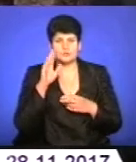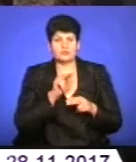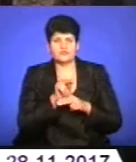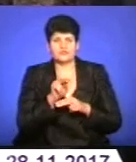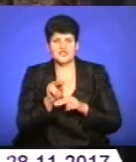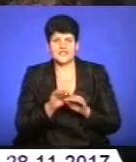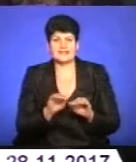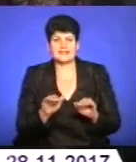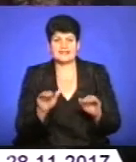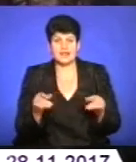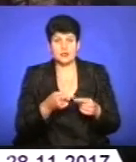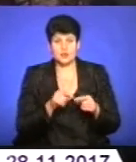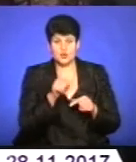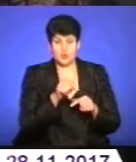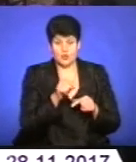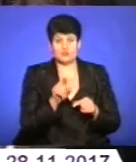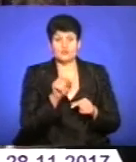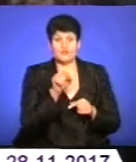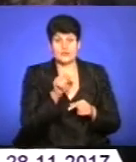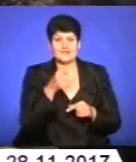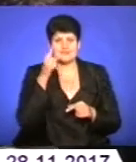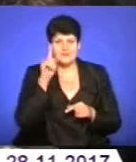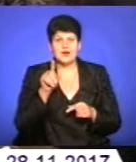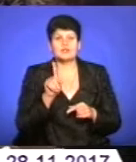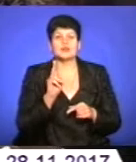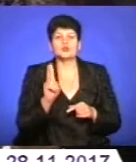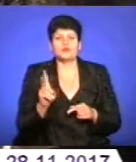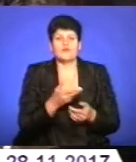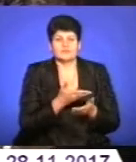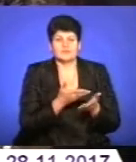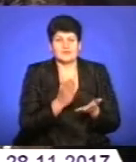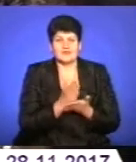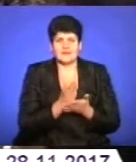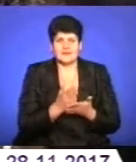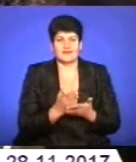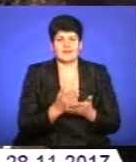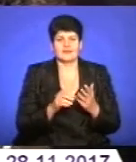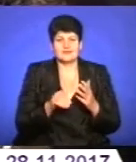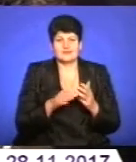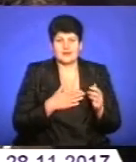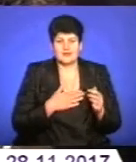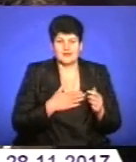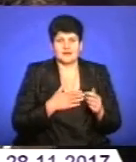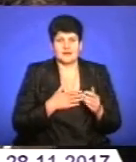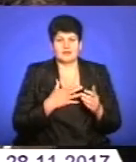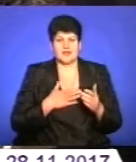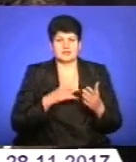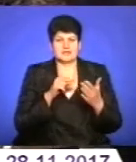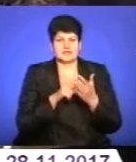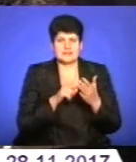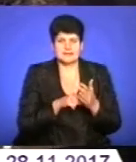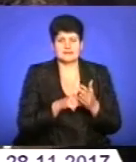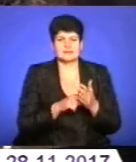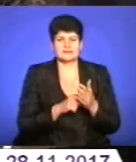дітей тому, що вони б знали, хто ми є, і на якій ми землі стоїмо, і яка наша ціль, який